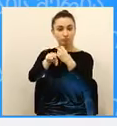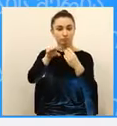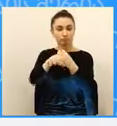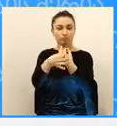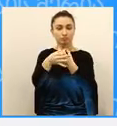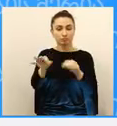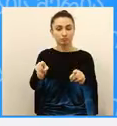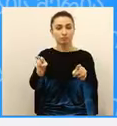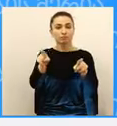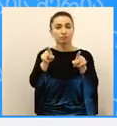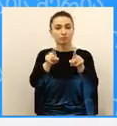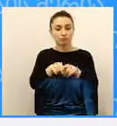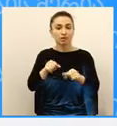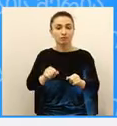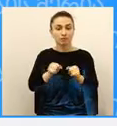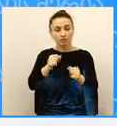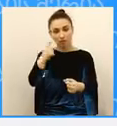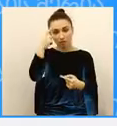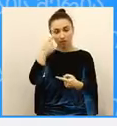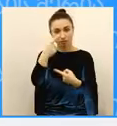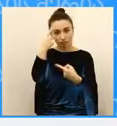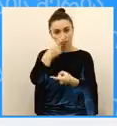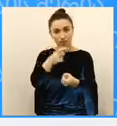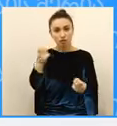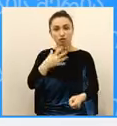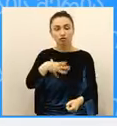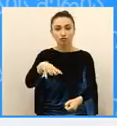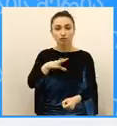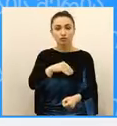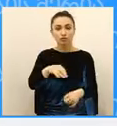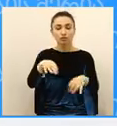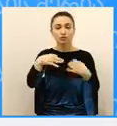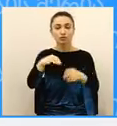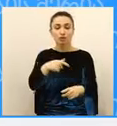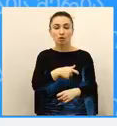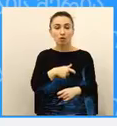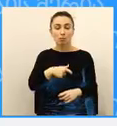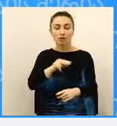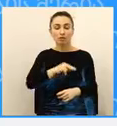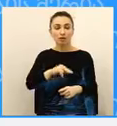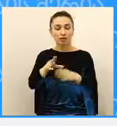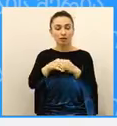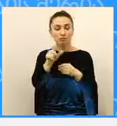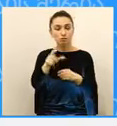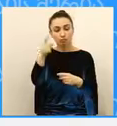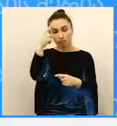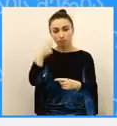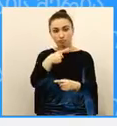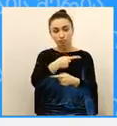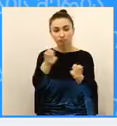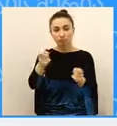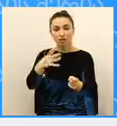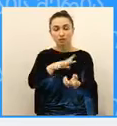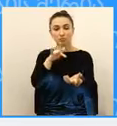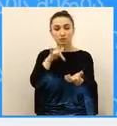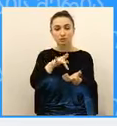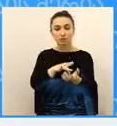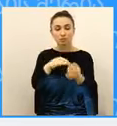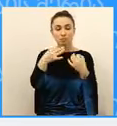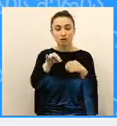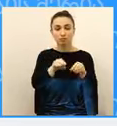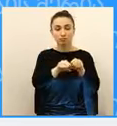Ასევე მაქსიმალურად გავაფრთხილეთ ჩვენი სატრანსპორტო კომპანიის თანამშრომლები, თბილისის